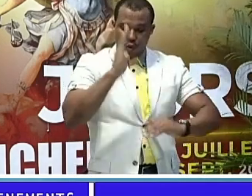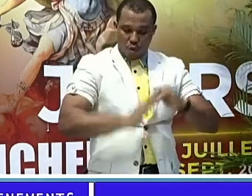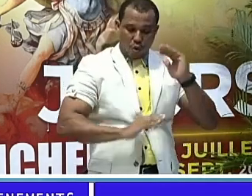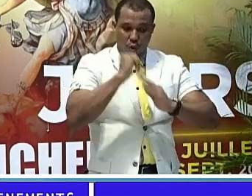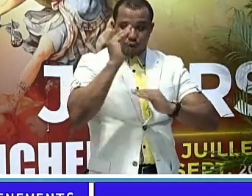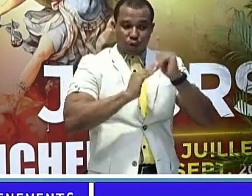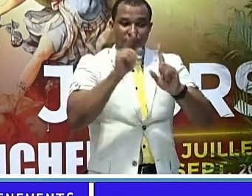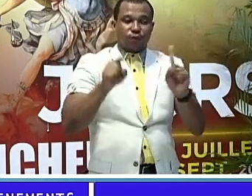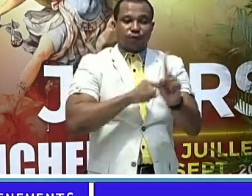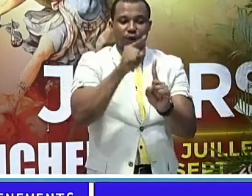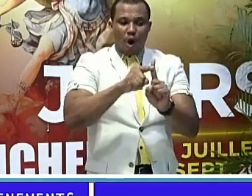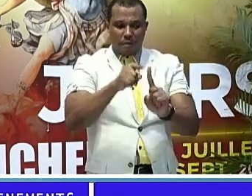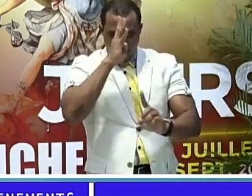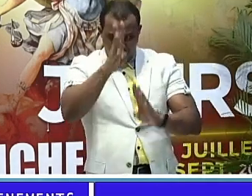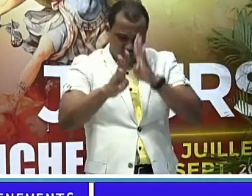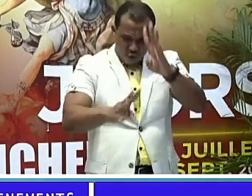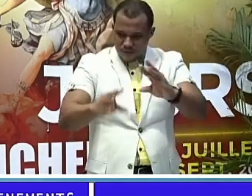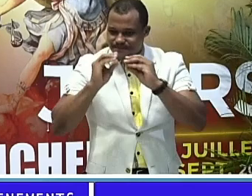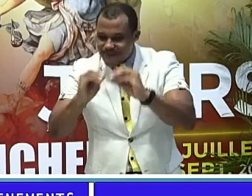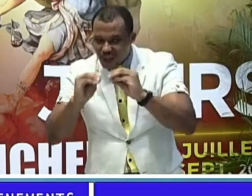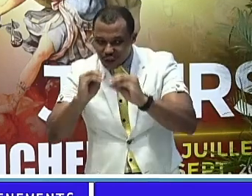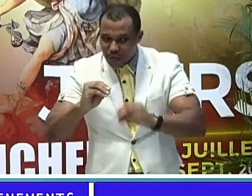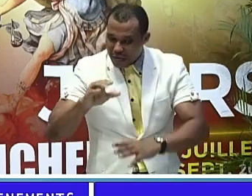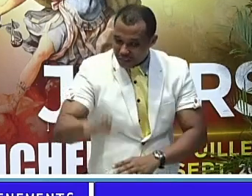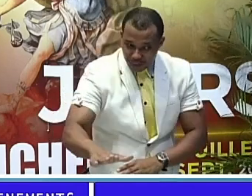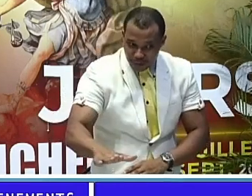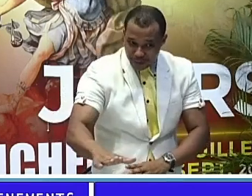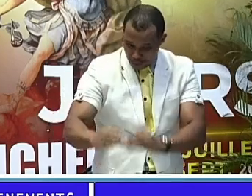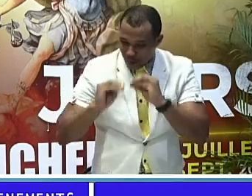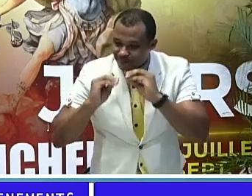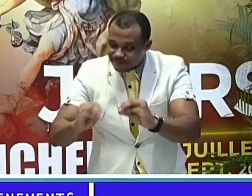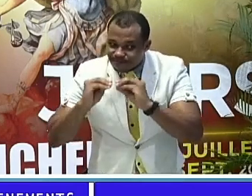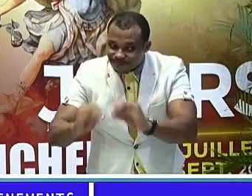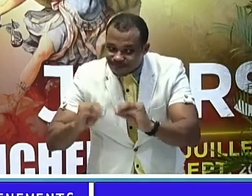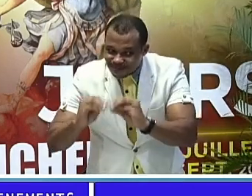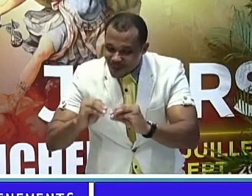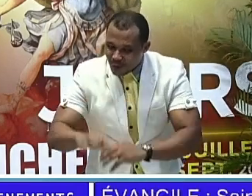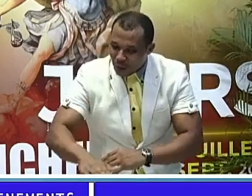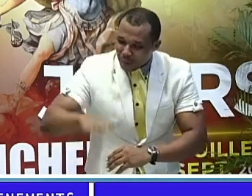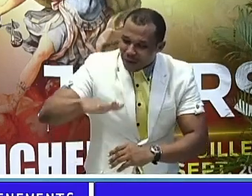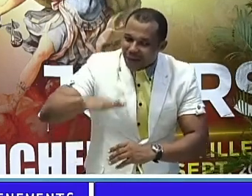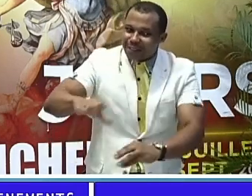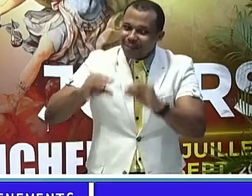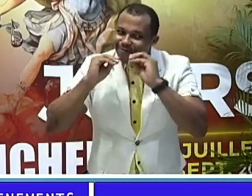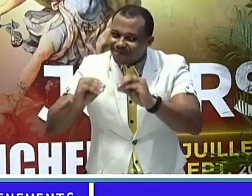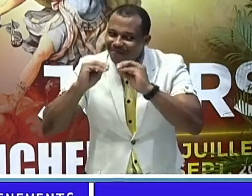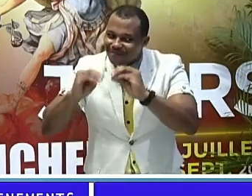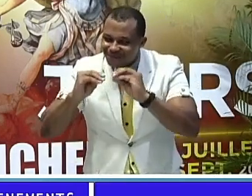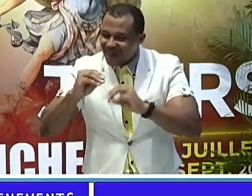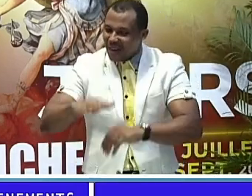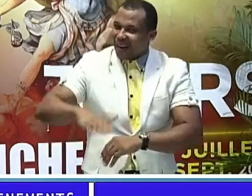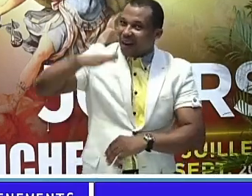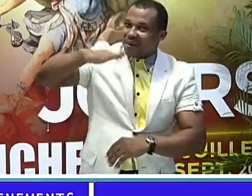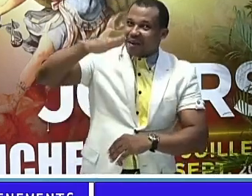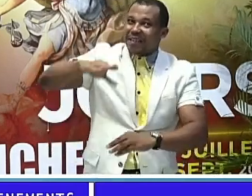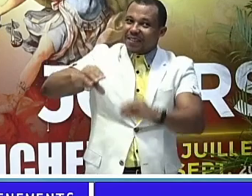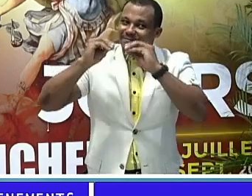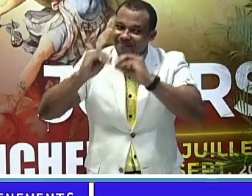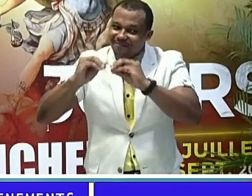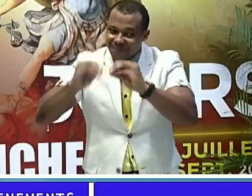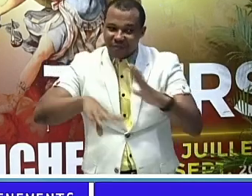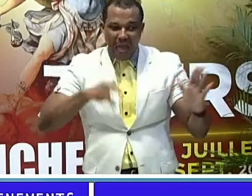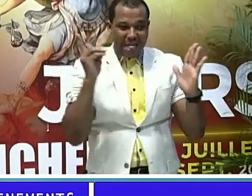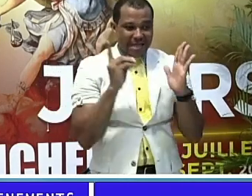moun ki piti. Comme on formé ti moun ki piti yo, c'est après nous découvrir valeur moun ki pi grand yo. Le 25 septembre,